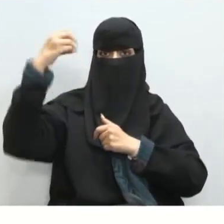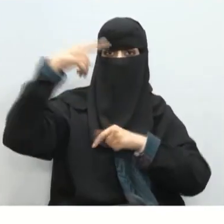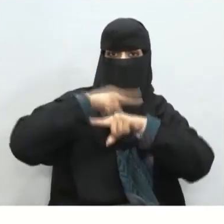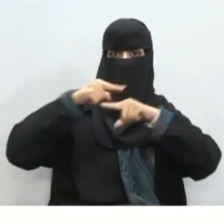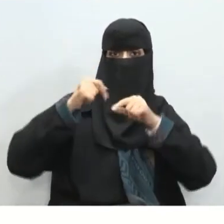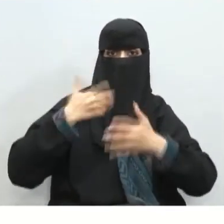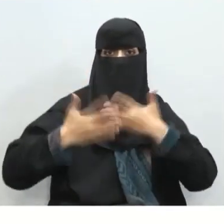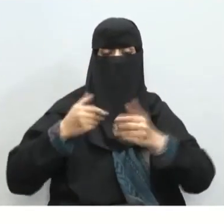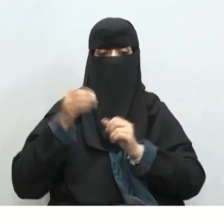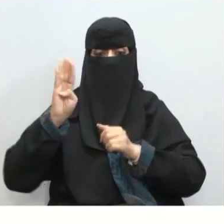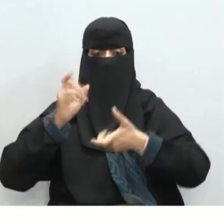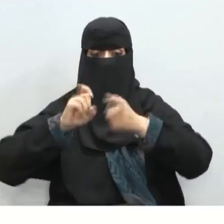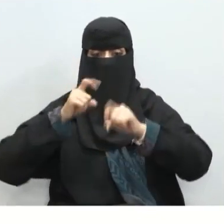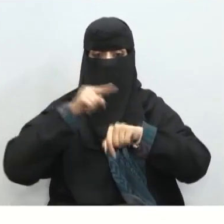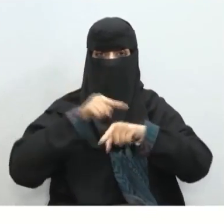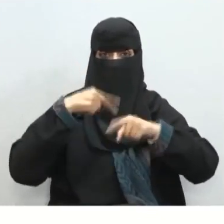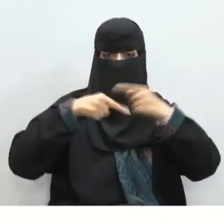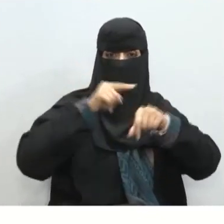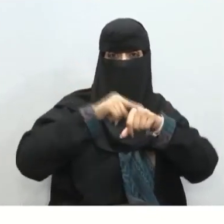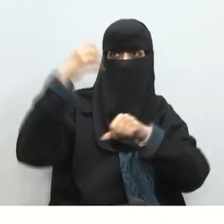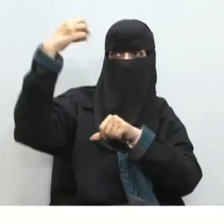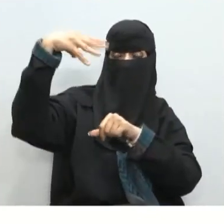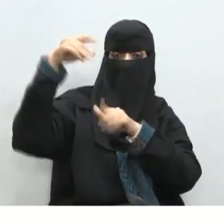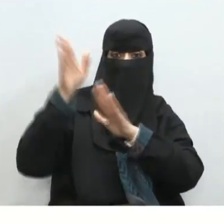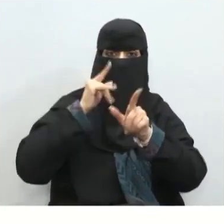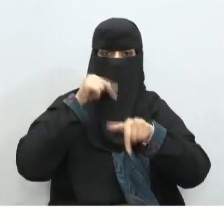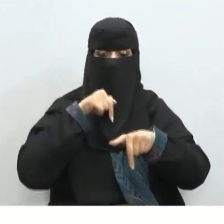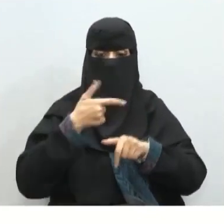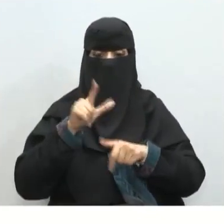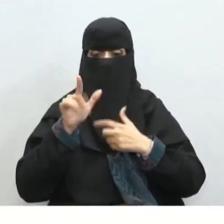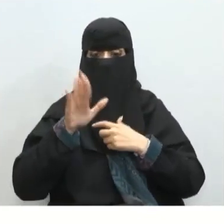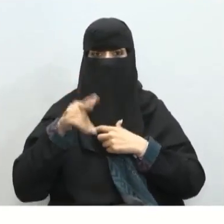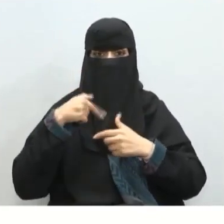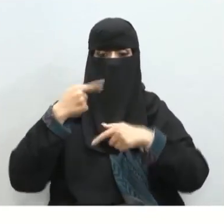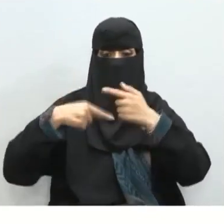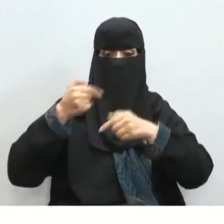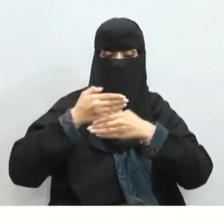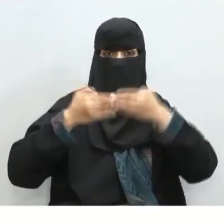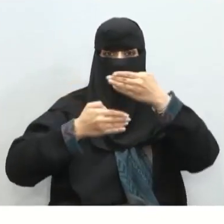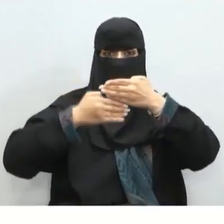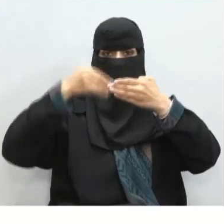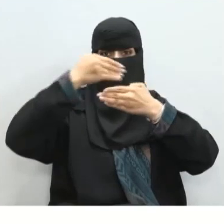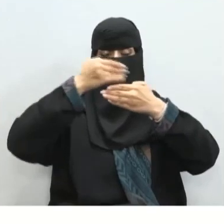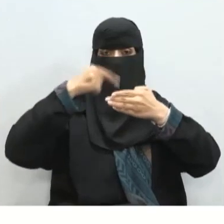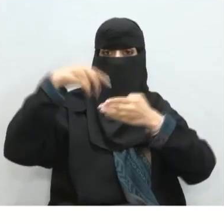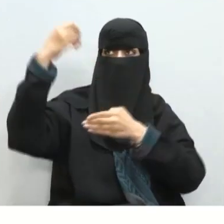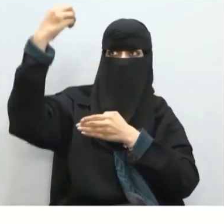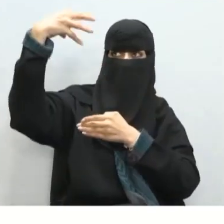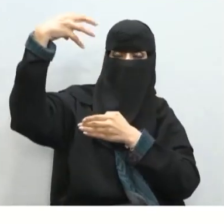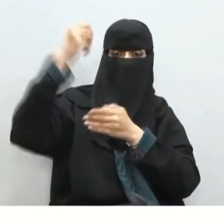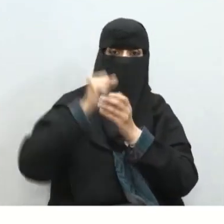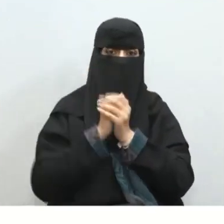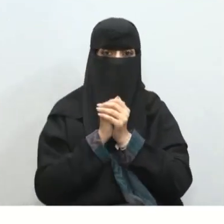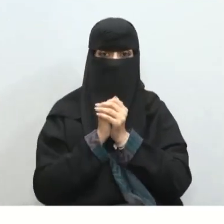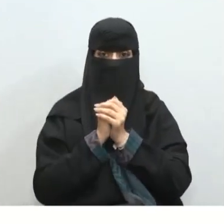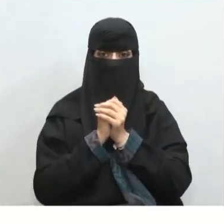الى طاقه كيميائيه خلال عمليه ضوء الشمس والصحيح ان هذه الطاقه الضوئيه تتحول خلال عمليه نسميها عمليه